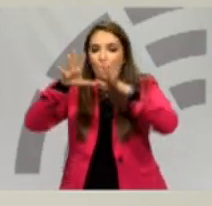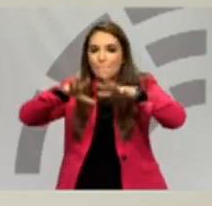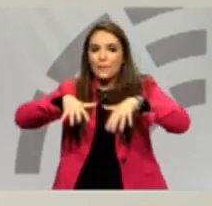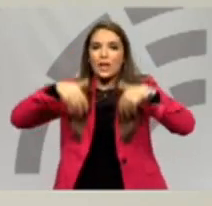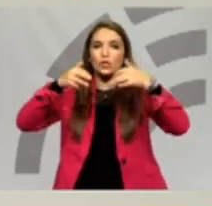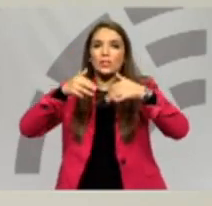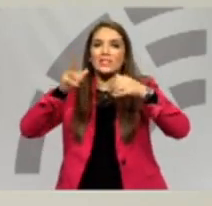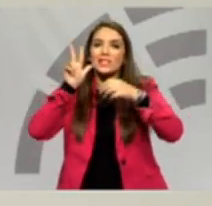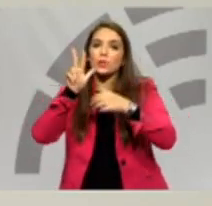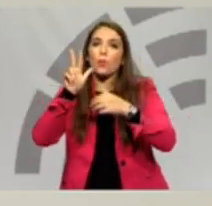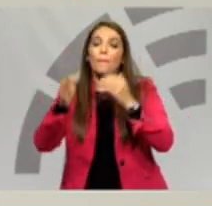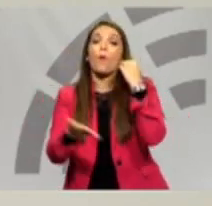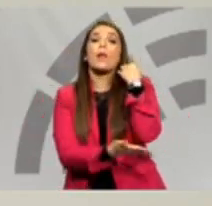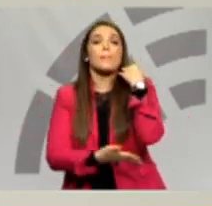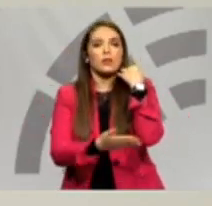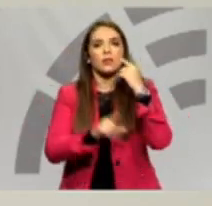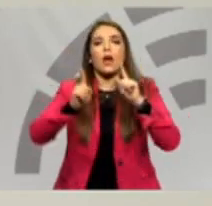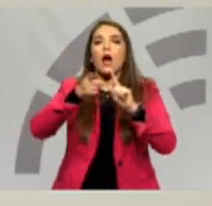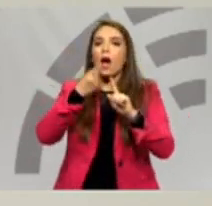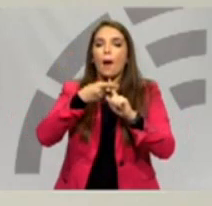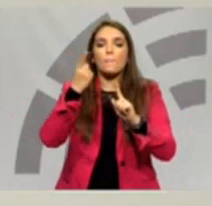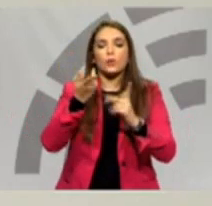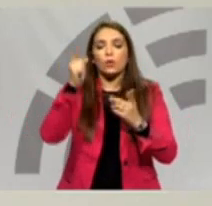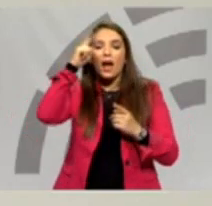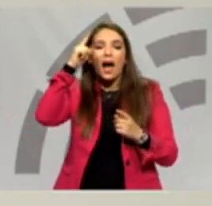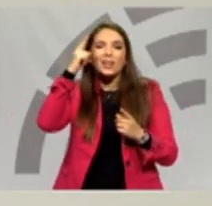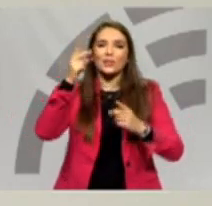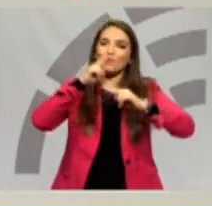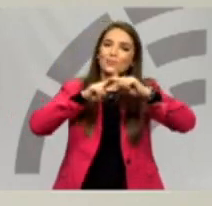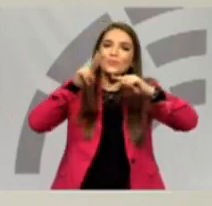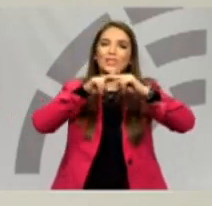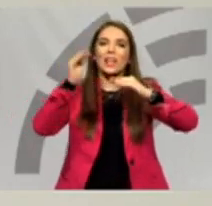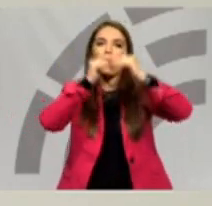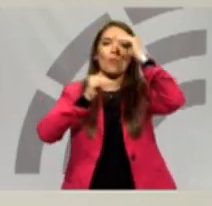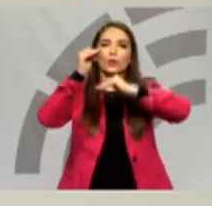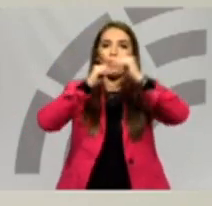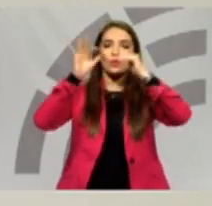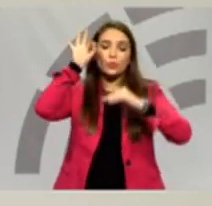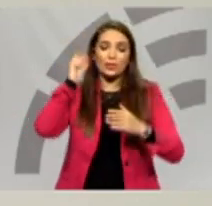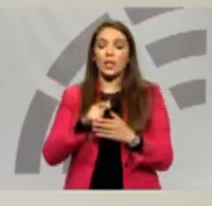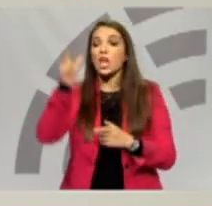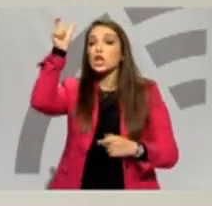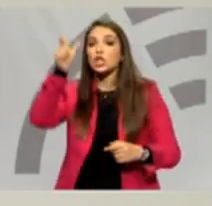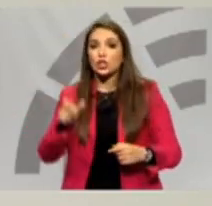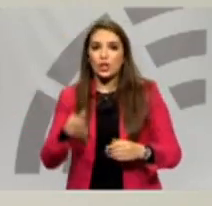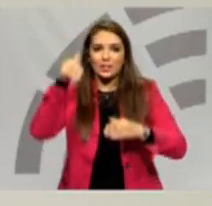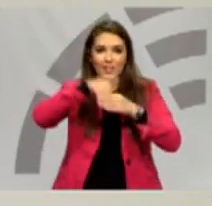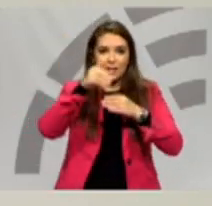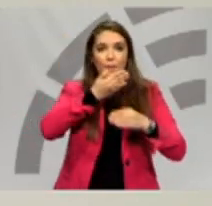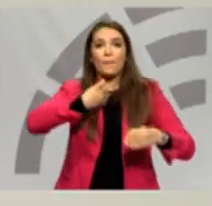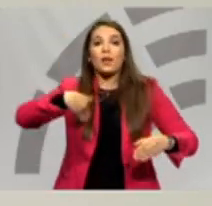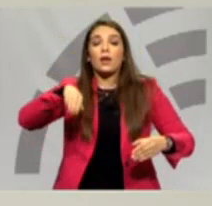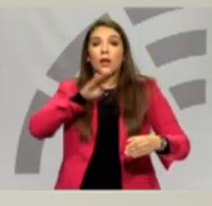هو حجر اساس وضروره في كل بناء او نظام ديمقراطي وعلى انه دوري النائب هو دور التشريعي بامتياز